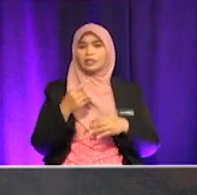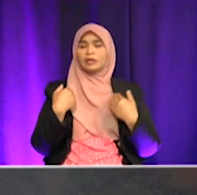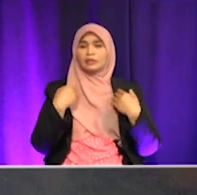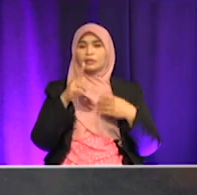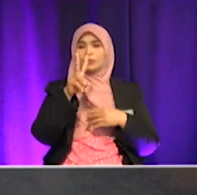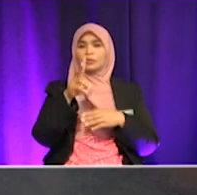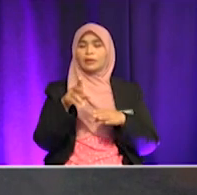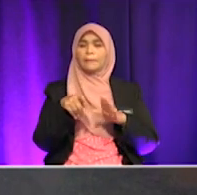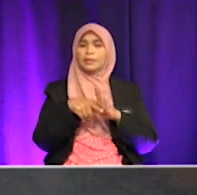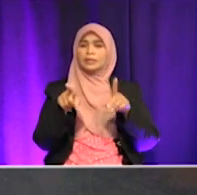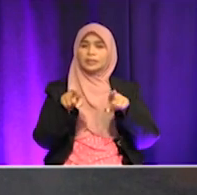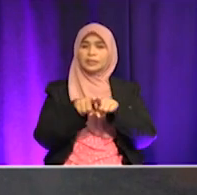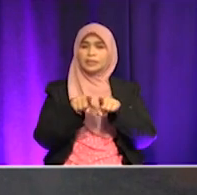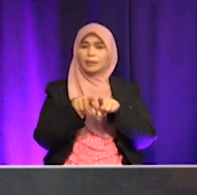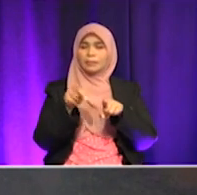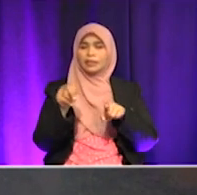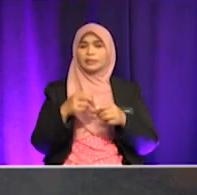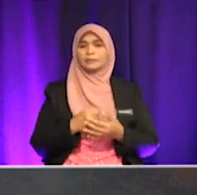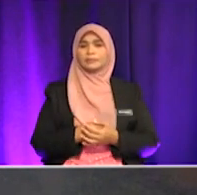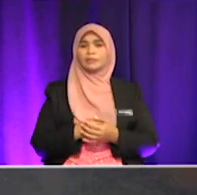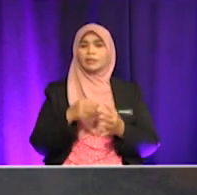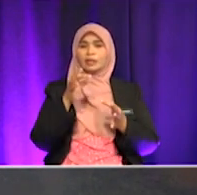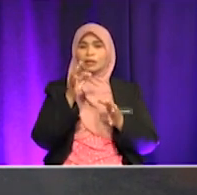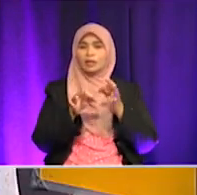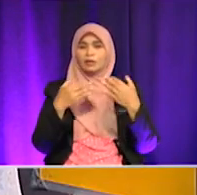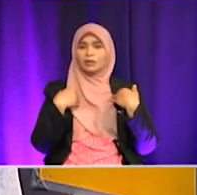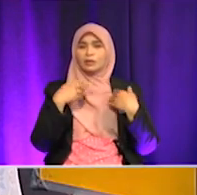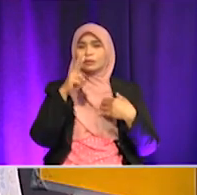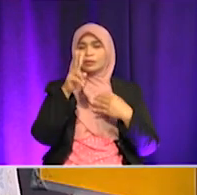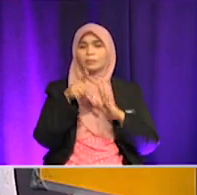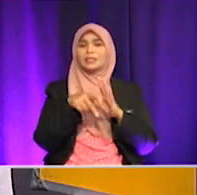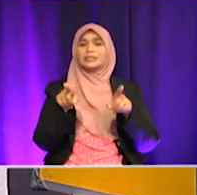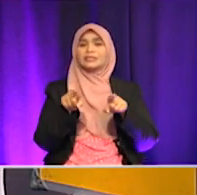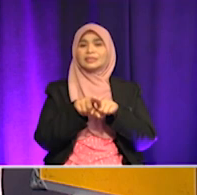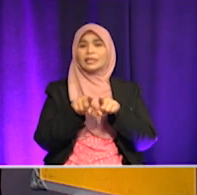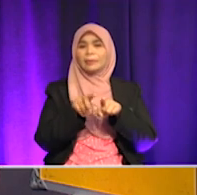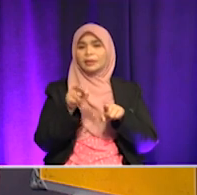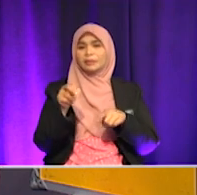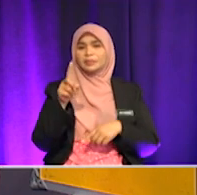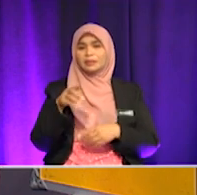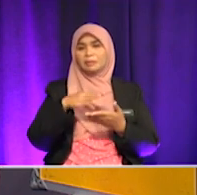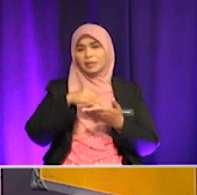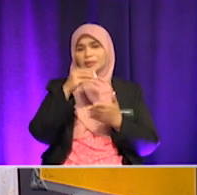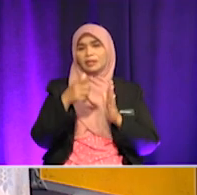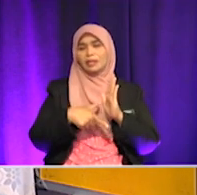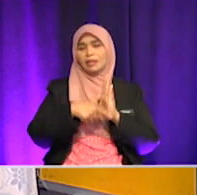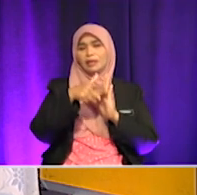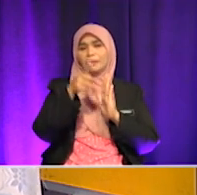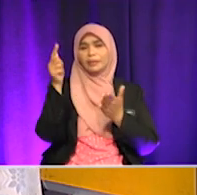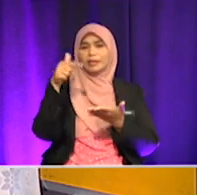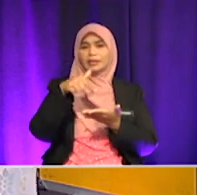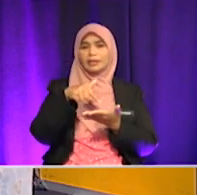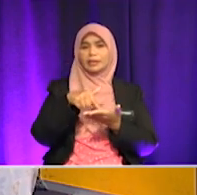untuk rumus aljebra kita, cikgu? Kalau ada dua persamaan, itu kena belajar lebih dalamlah. Okey. Kita akan menggunakan